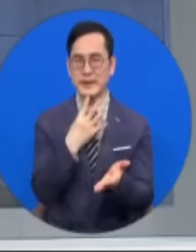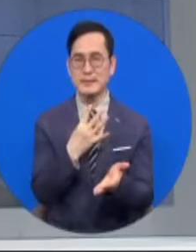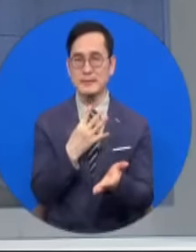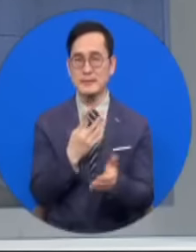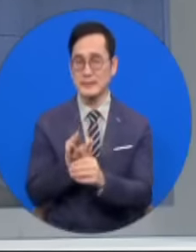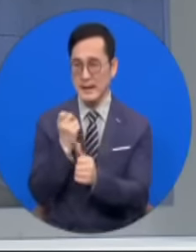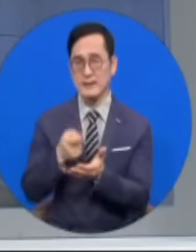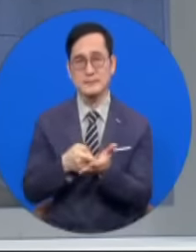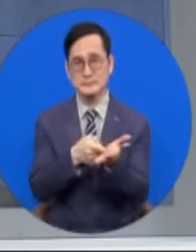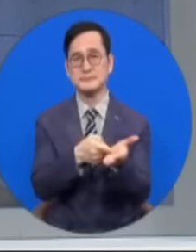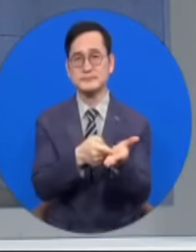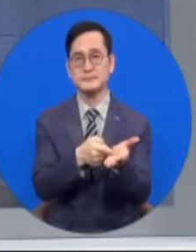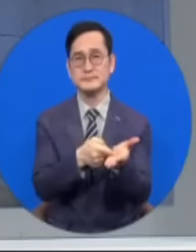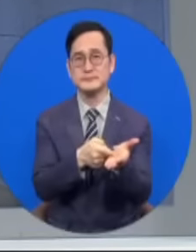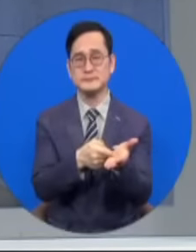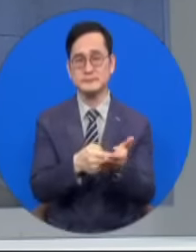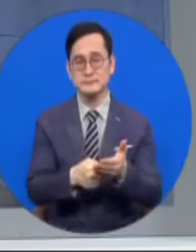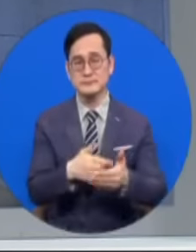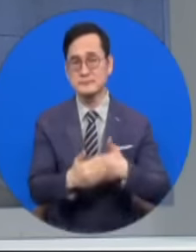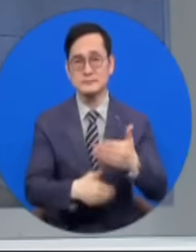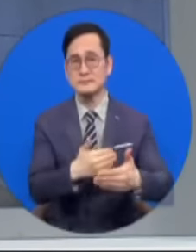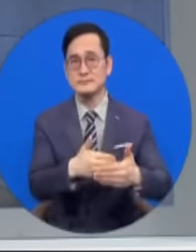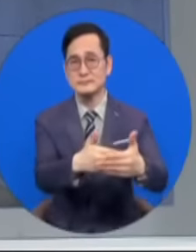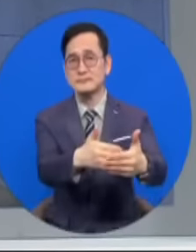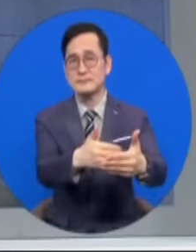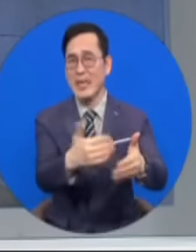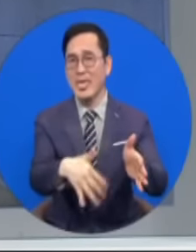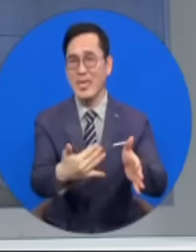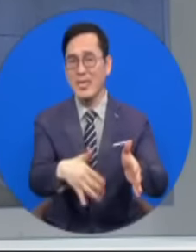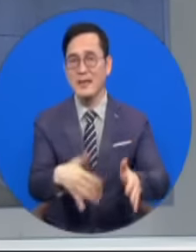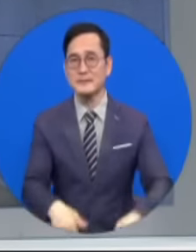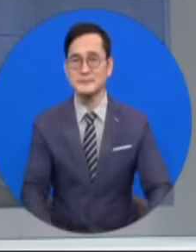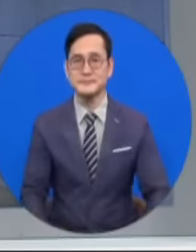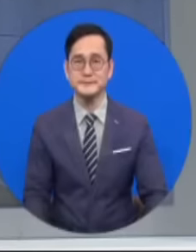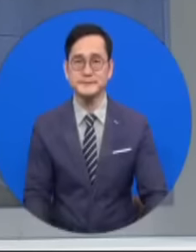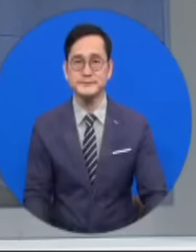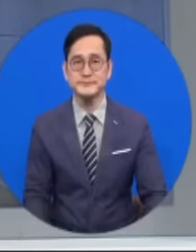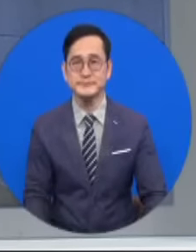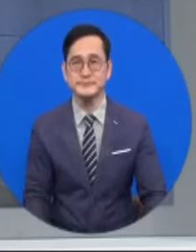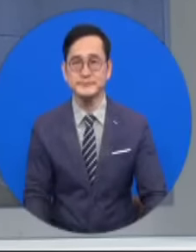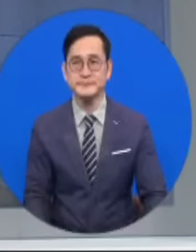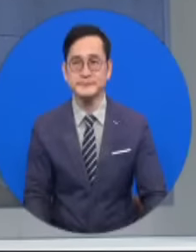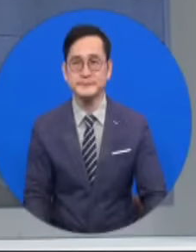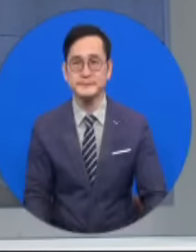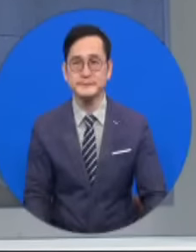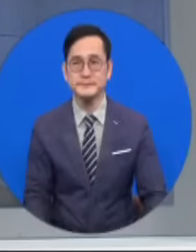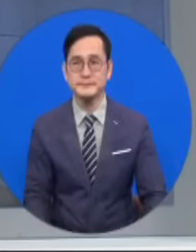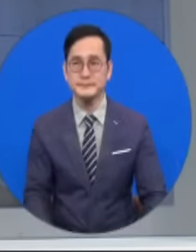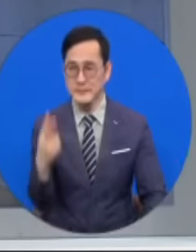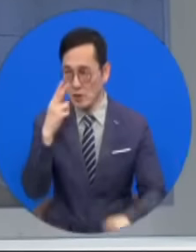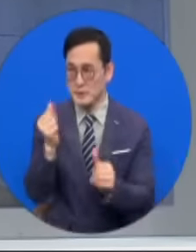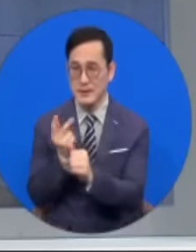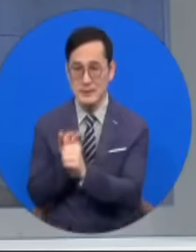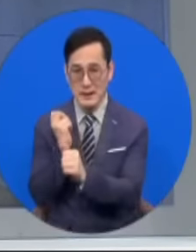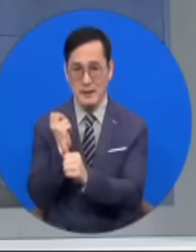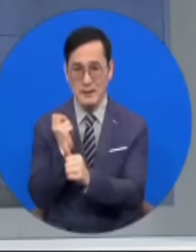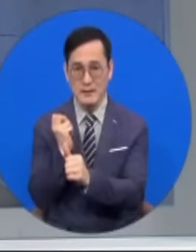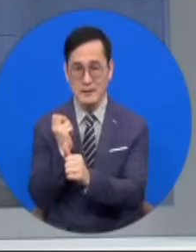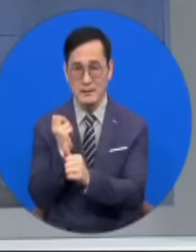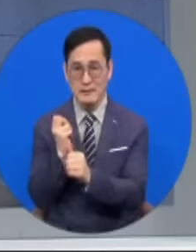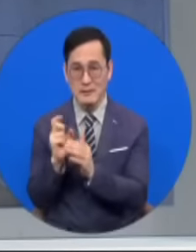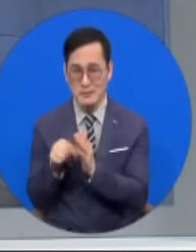탄핵 수출하기 위해서 발휘를 했을 테니까요 그렇다면 민주당에서이 중차 대한 검사 탄핵을 하면서 박